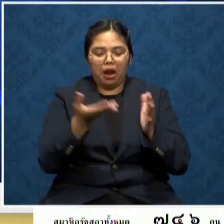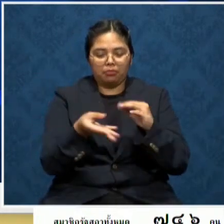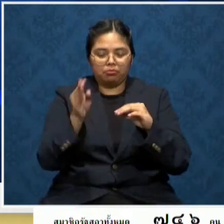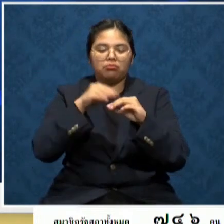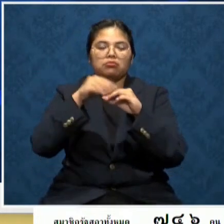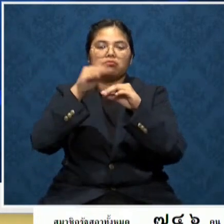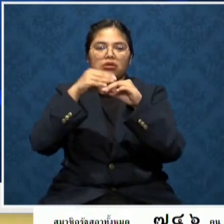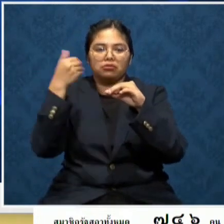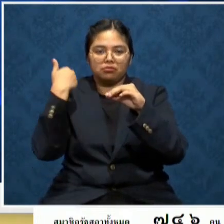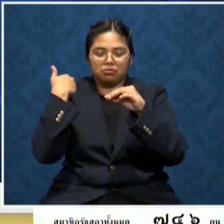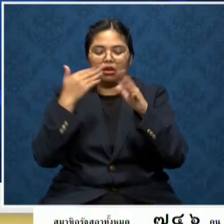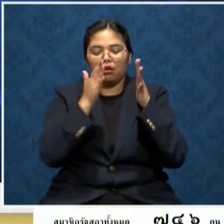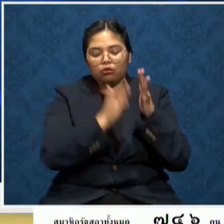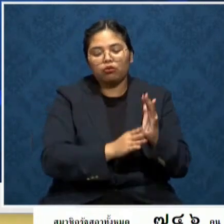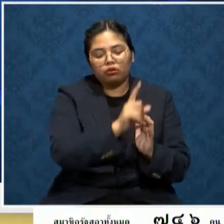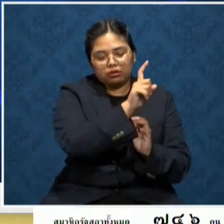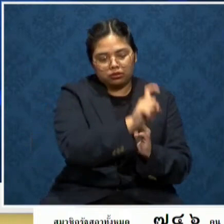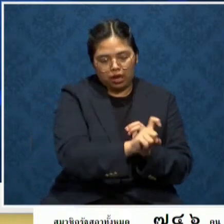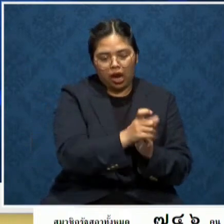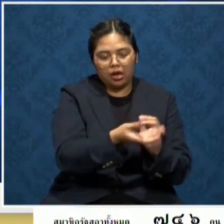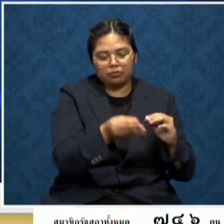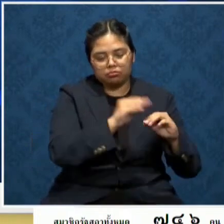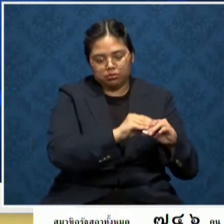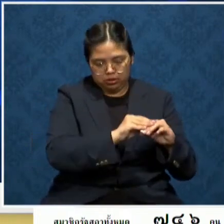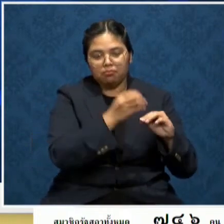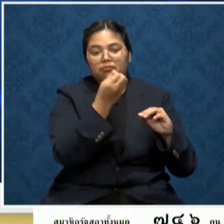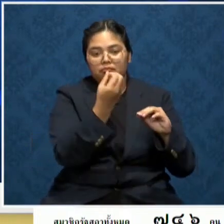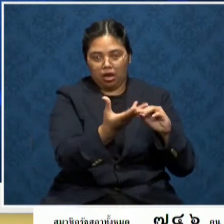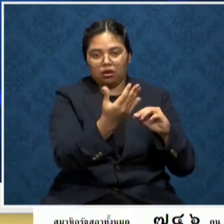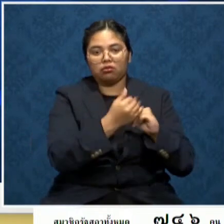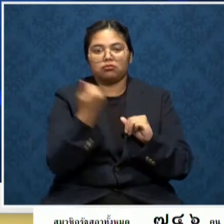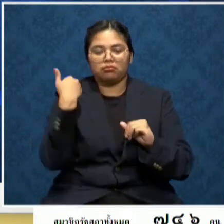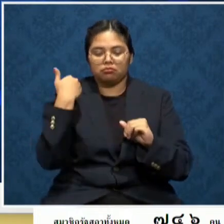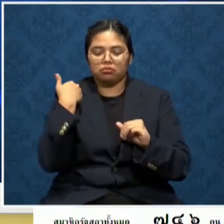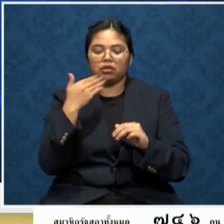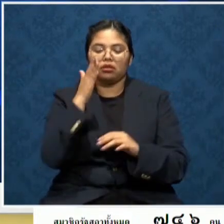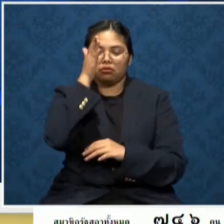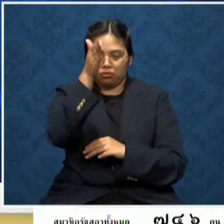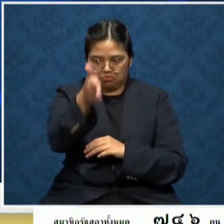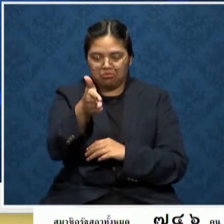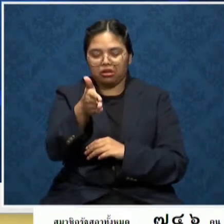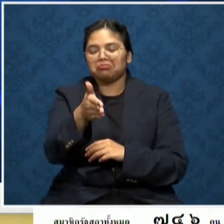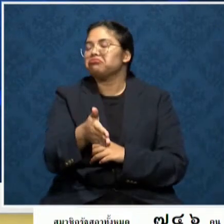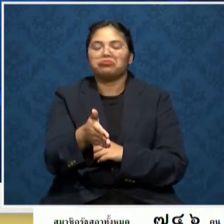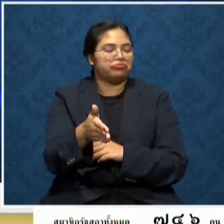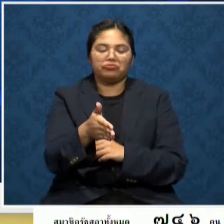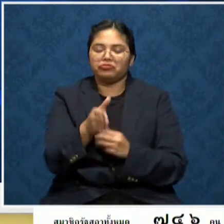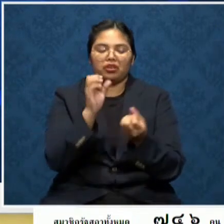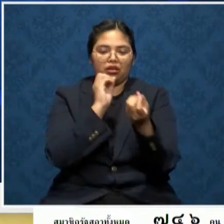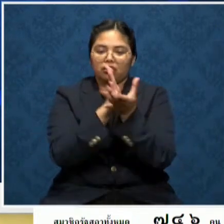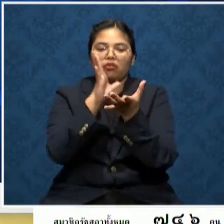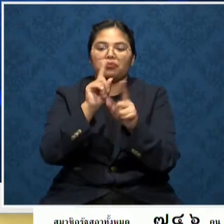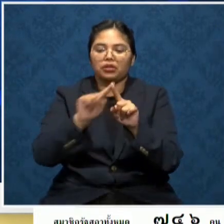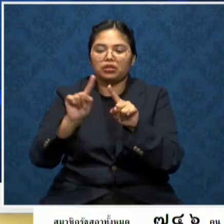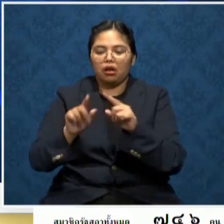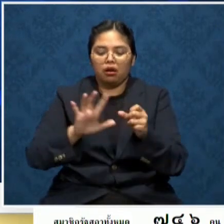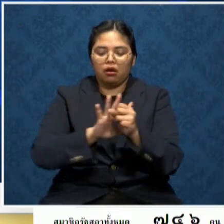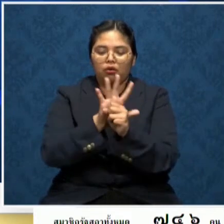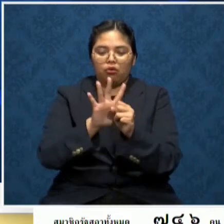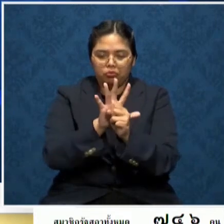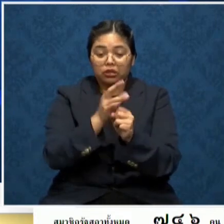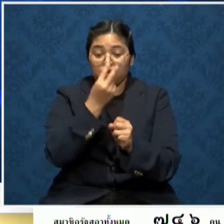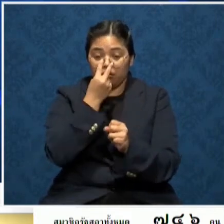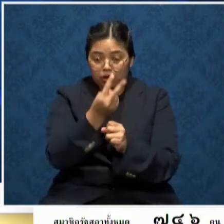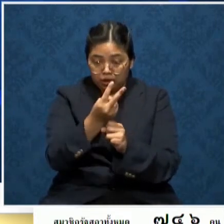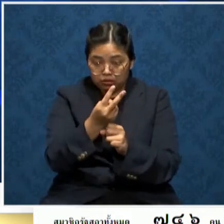นมีเคซ์ที่เสยชีวิมากขึ้นสุดท้ายเราจะแย่กัหมดภาพทเราเคยเหในสมัยโควิตจะกลบมาอกครั้ง